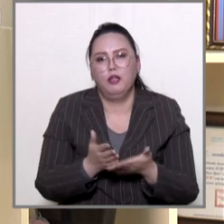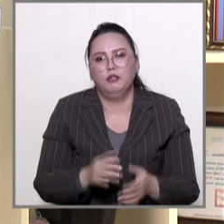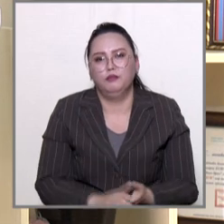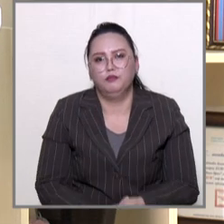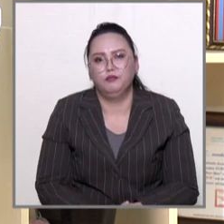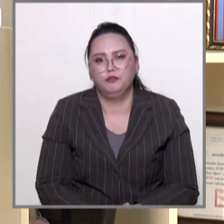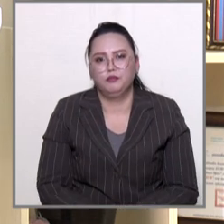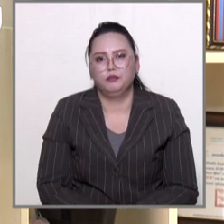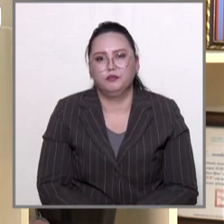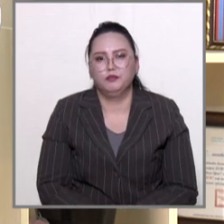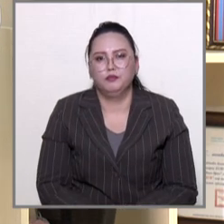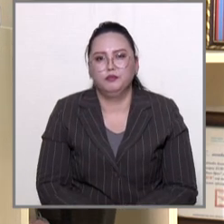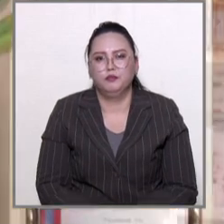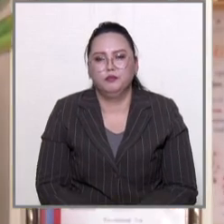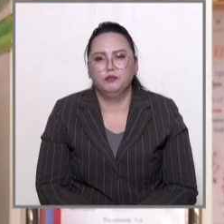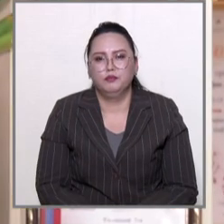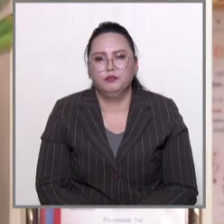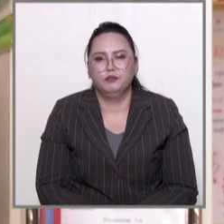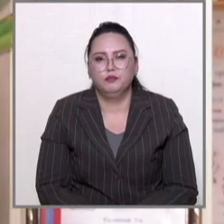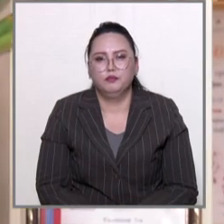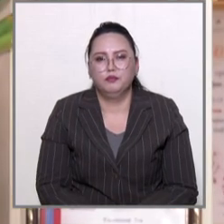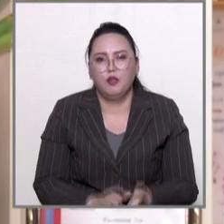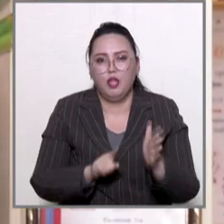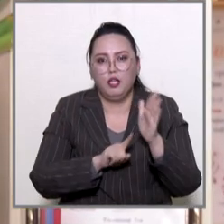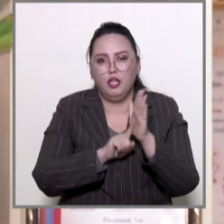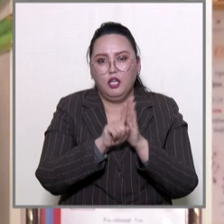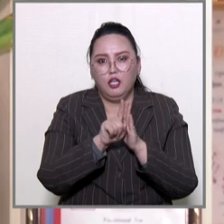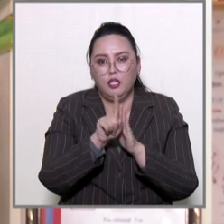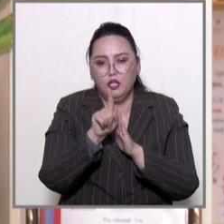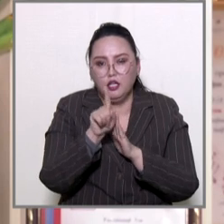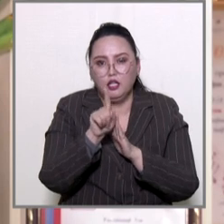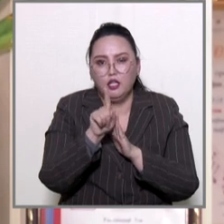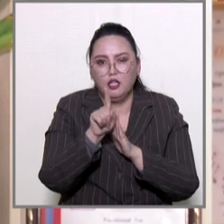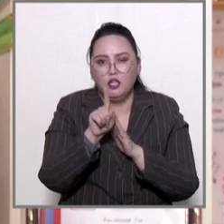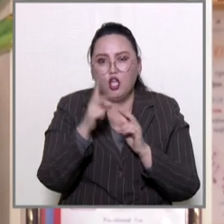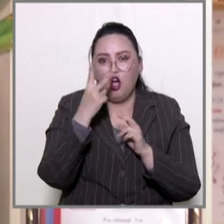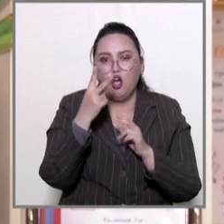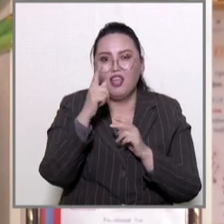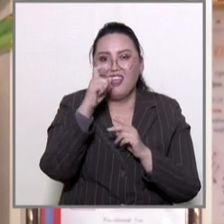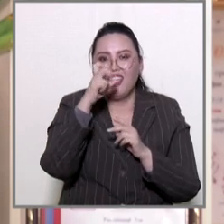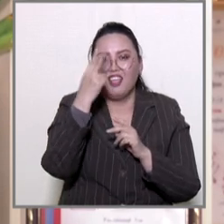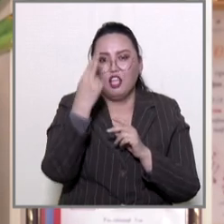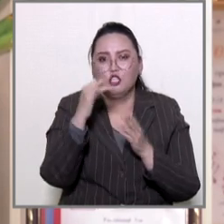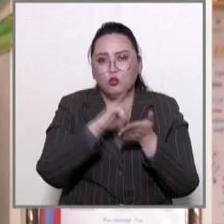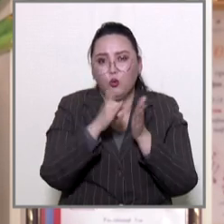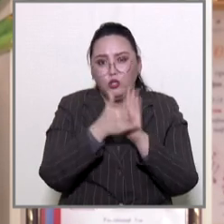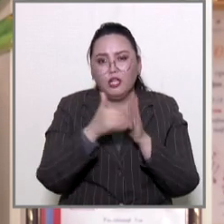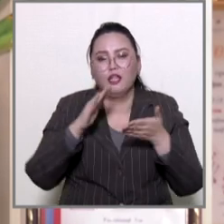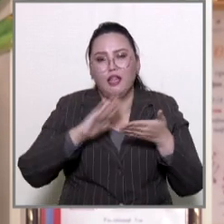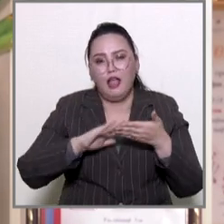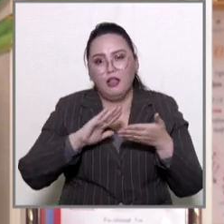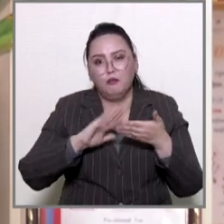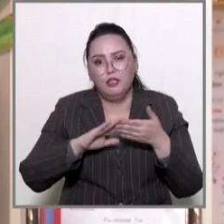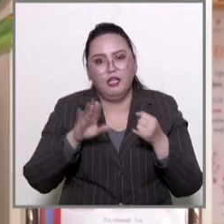хийнэ гэж ингэж багш нь бодож байна. Ингээд эхний хоёр хэлцэг бүгдээрээ хамтарч ажиллая. Дараагийн хэлцүүдийг та бүхэн маань бие